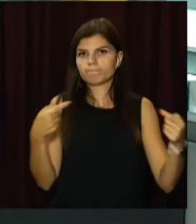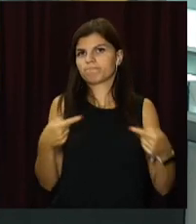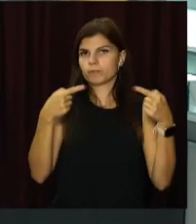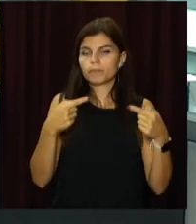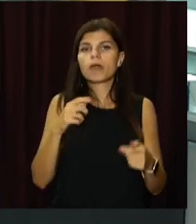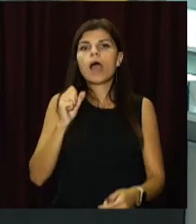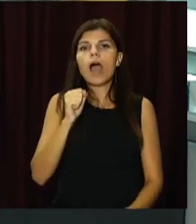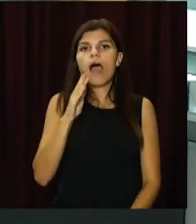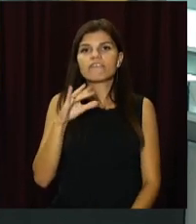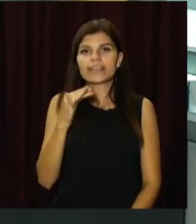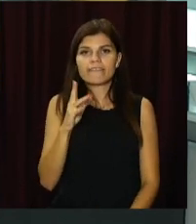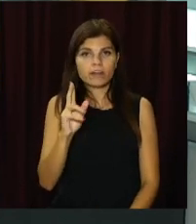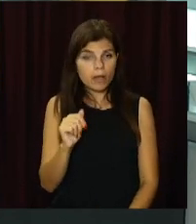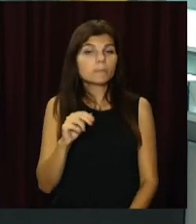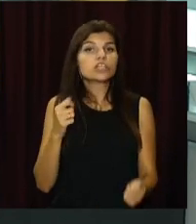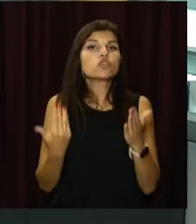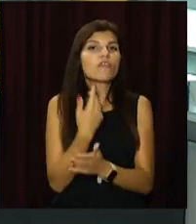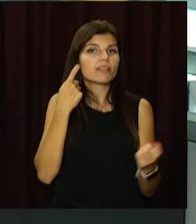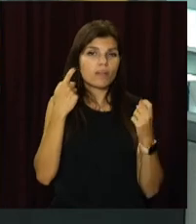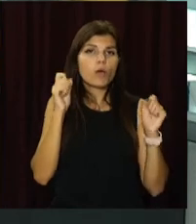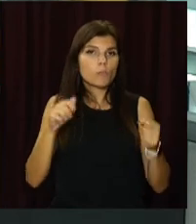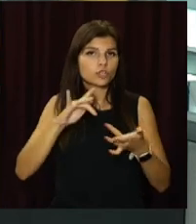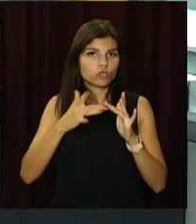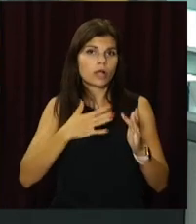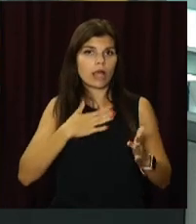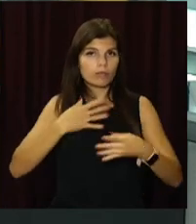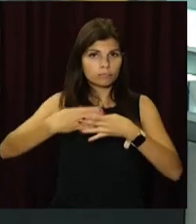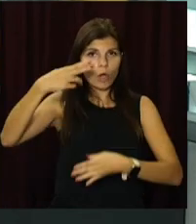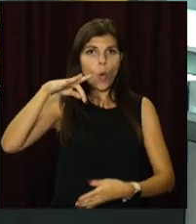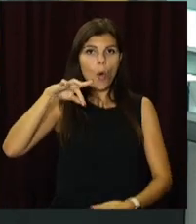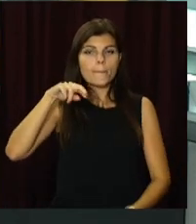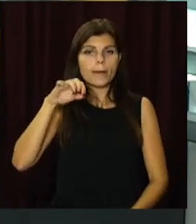районі Авдіївки. За оновленням інформації можна стежити на нашому сайті